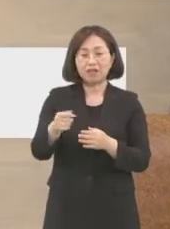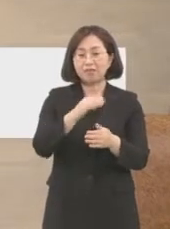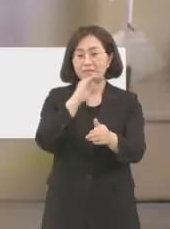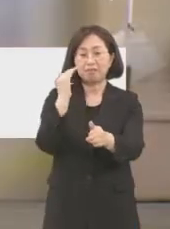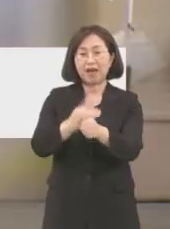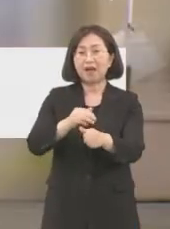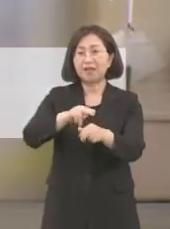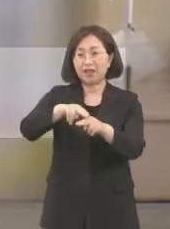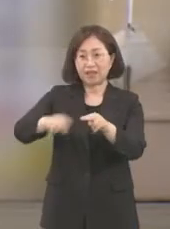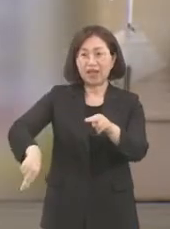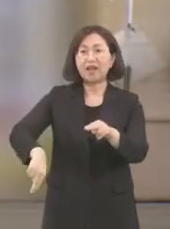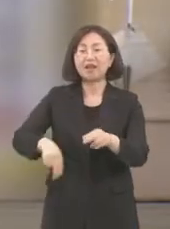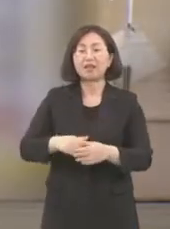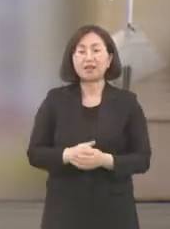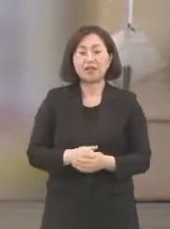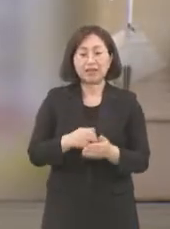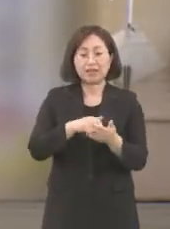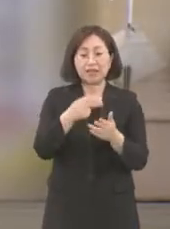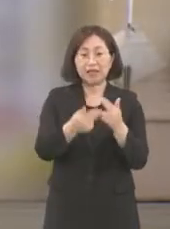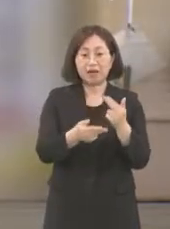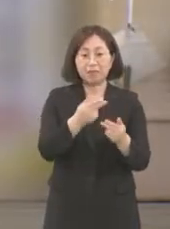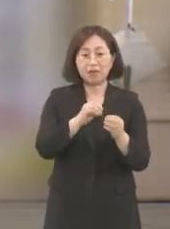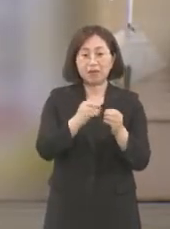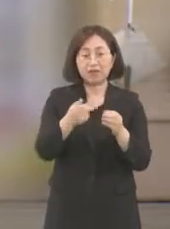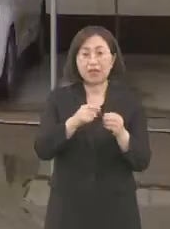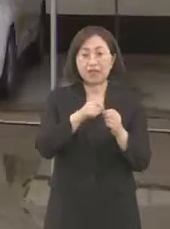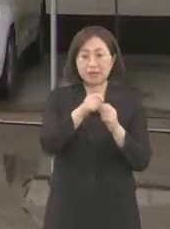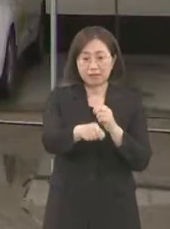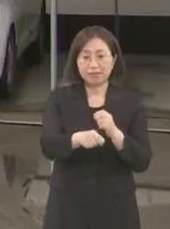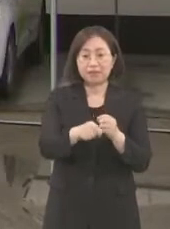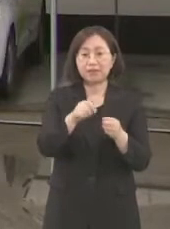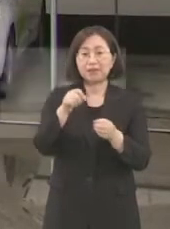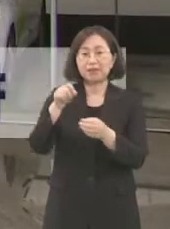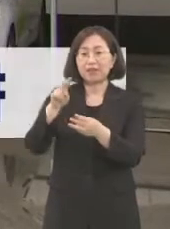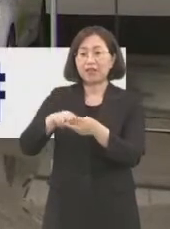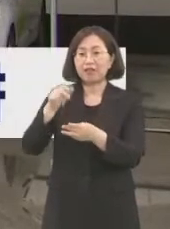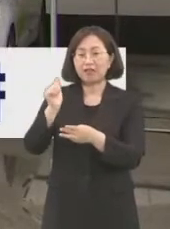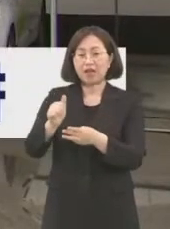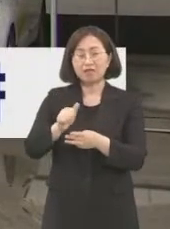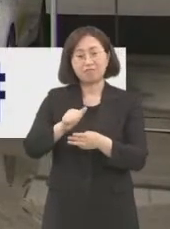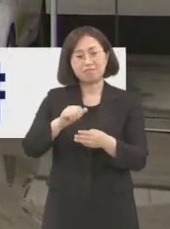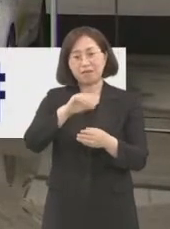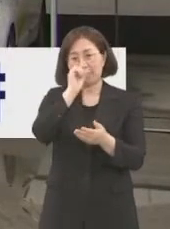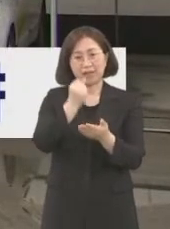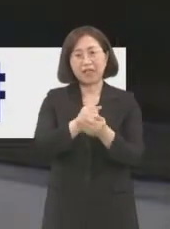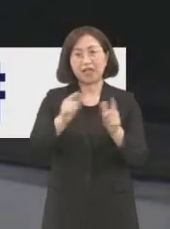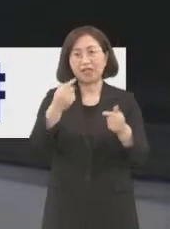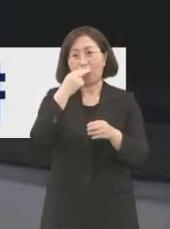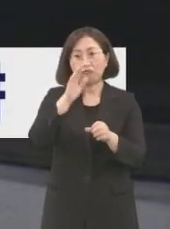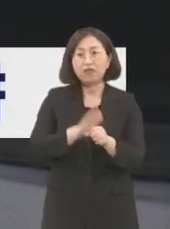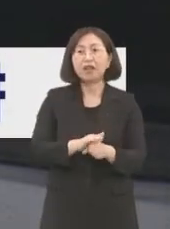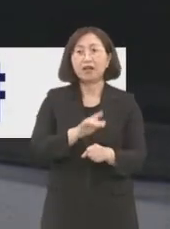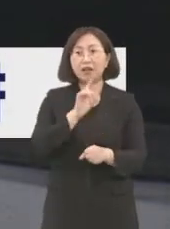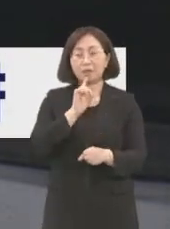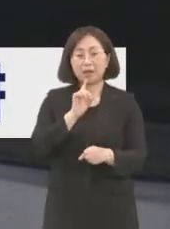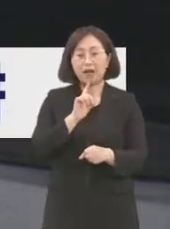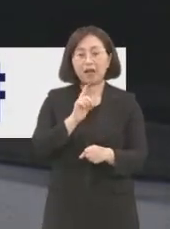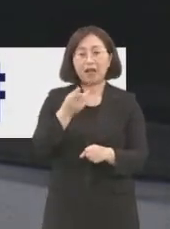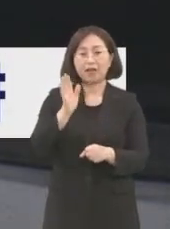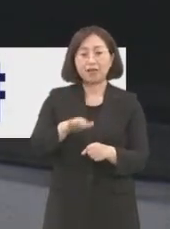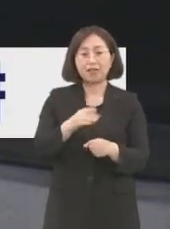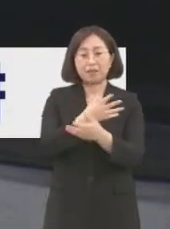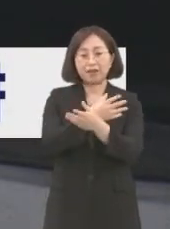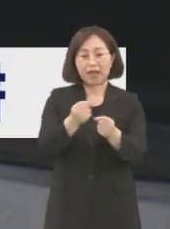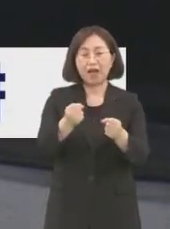사퇴시켜서. 지체장애인협회 논산지회와 센터장 측은 부당한 처사라며 반발하고 있는 가운데 위탁계약상 두 달